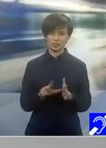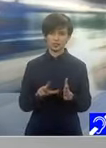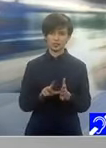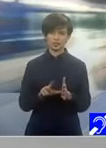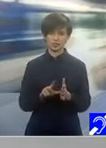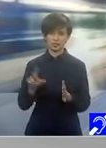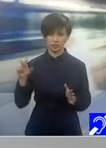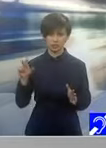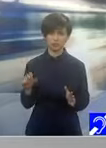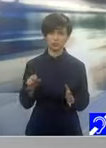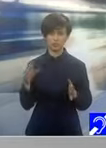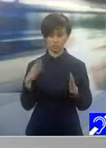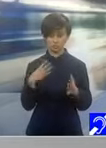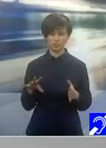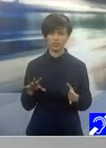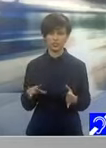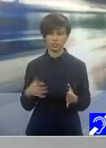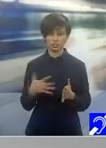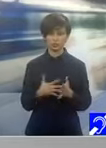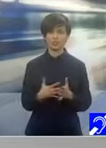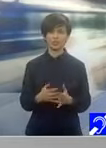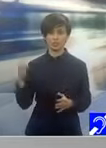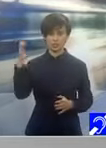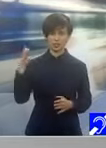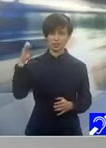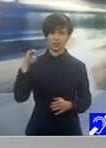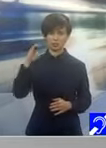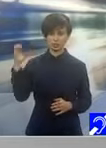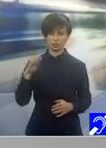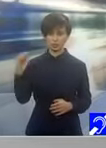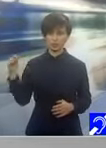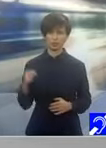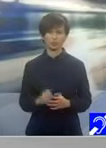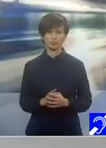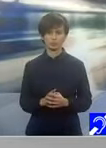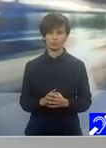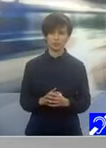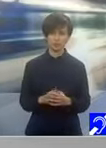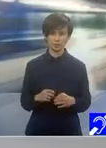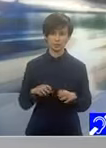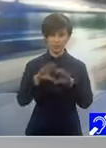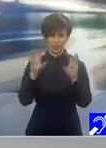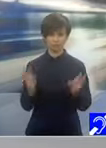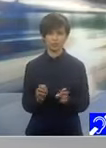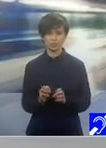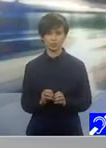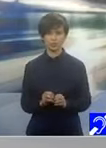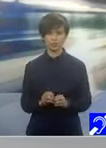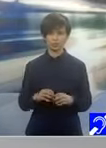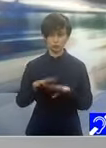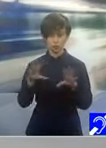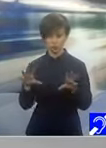Asta înseamnă reabilitarea totală și amenajarea ca și muzeu cu tot ceea ce